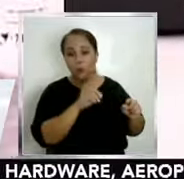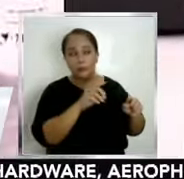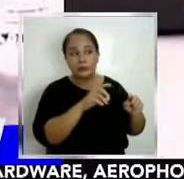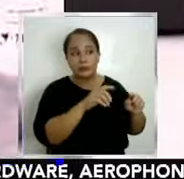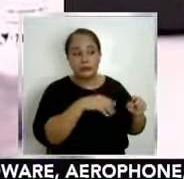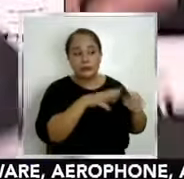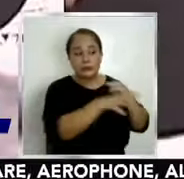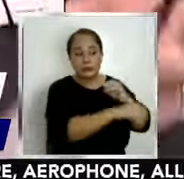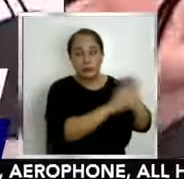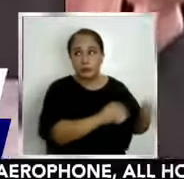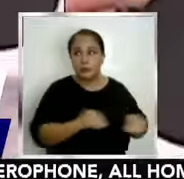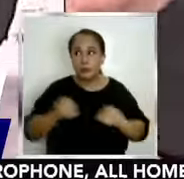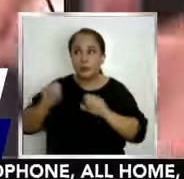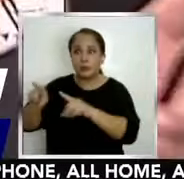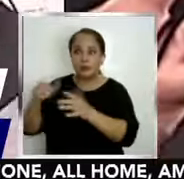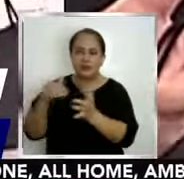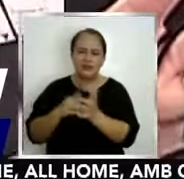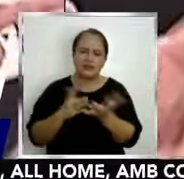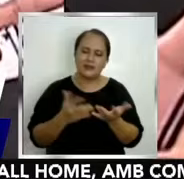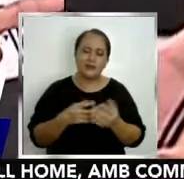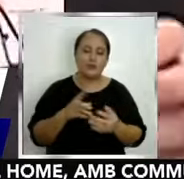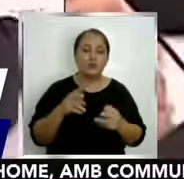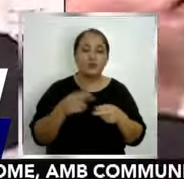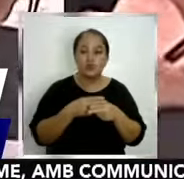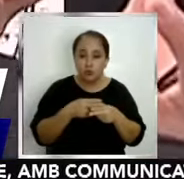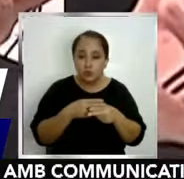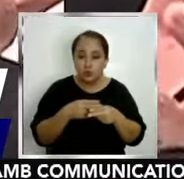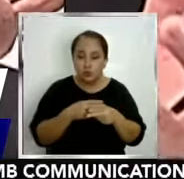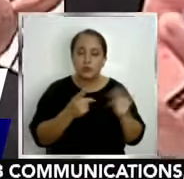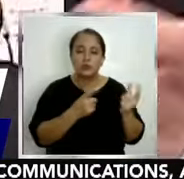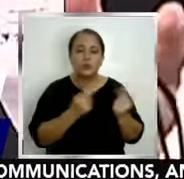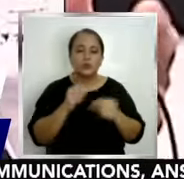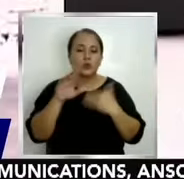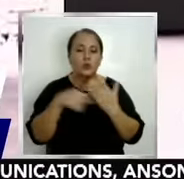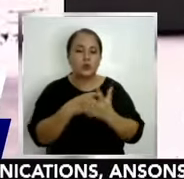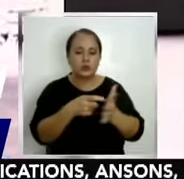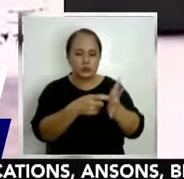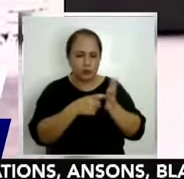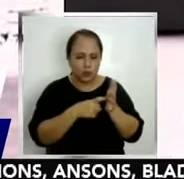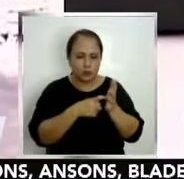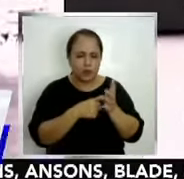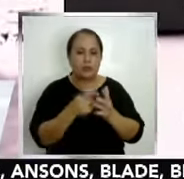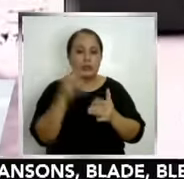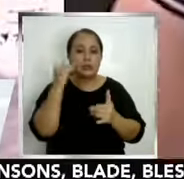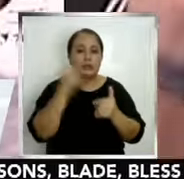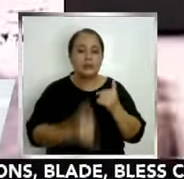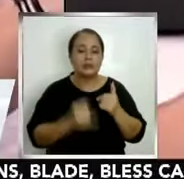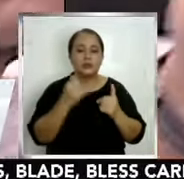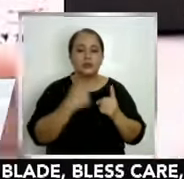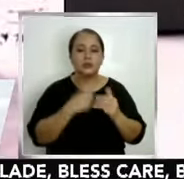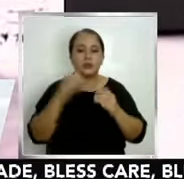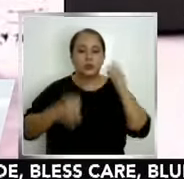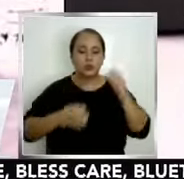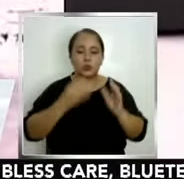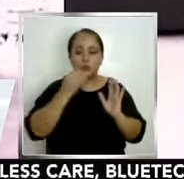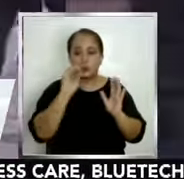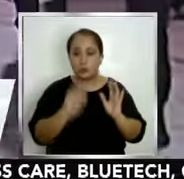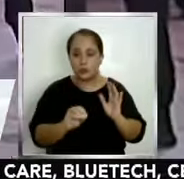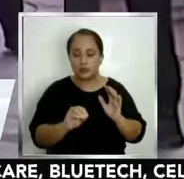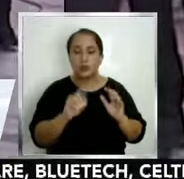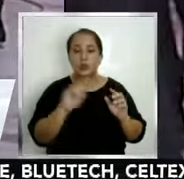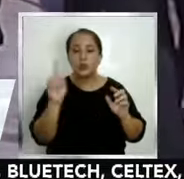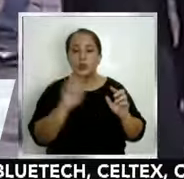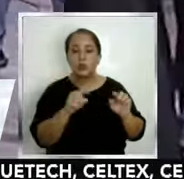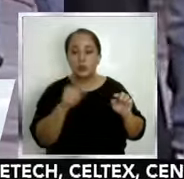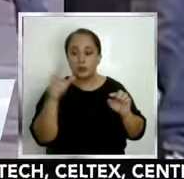ko sa amin, the soonest that we comply with all the requirements, ang pinaka-last dyan is the court order. Kung anong nandyan, destroy na kaagad.